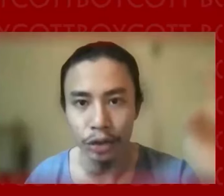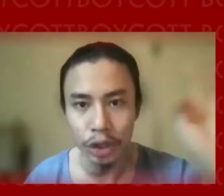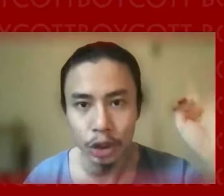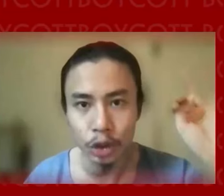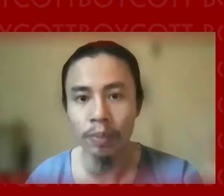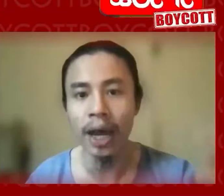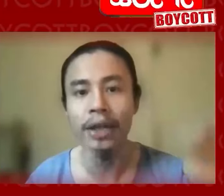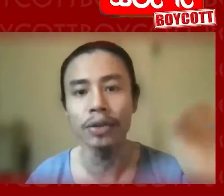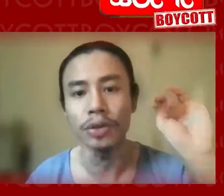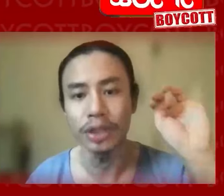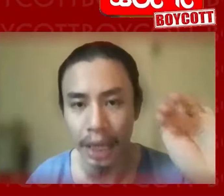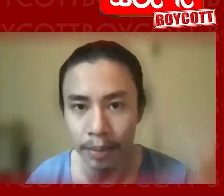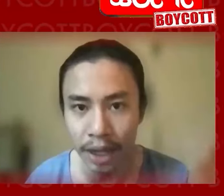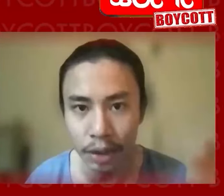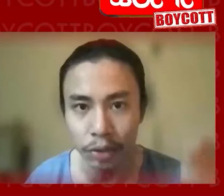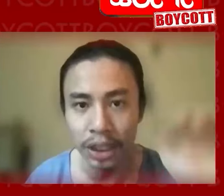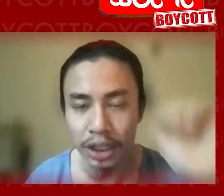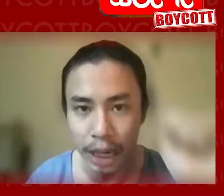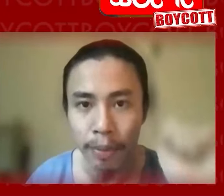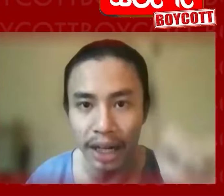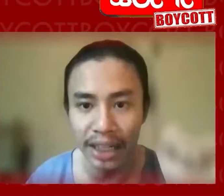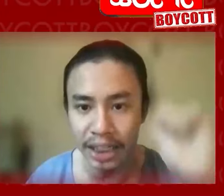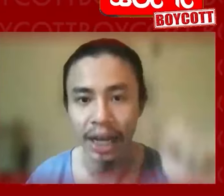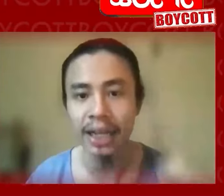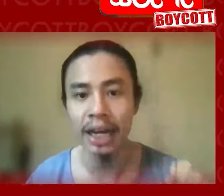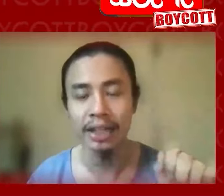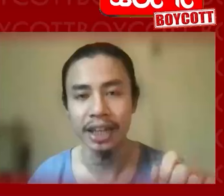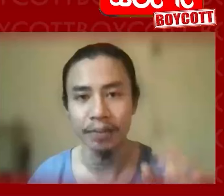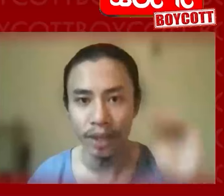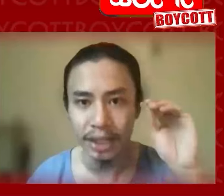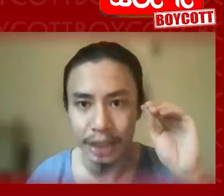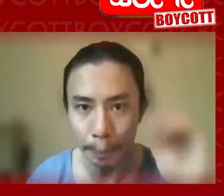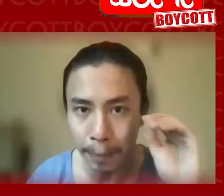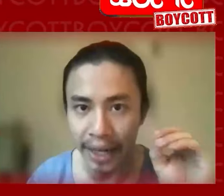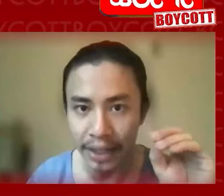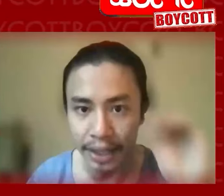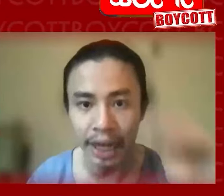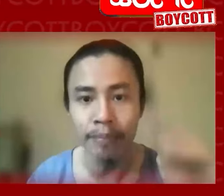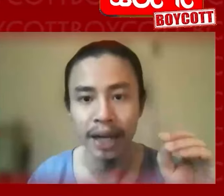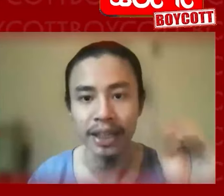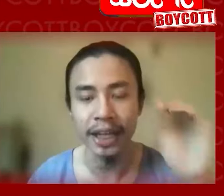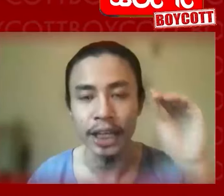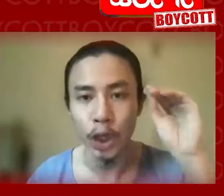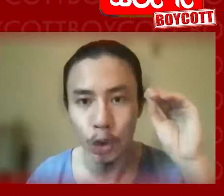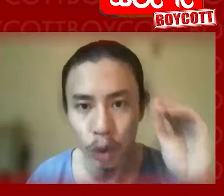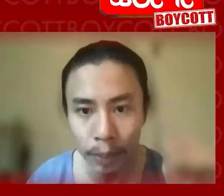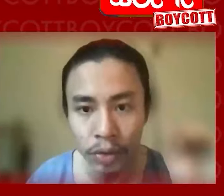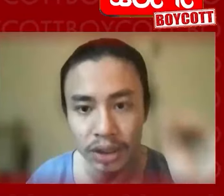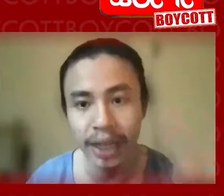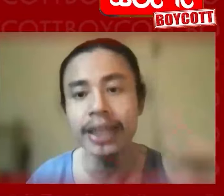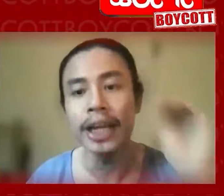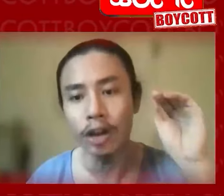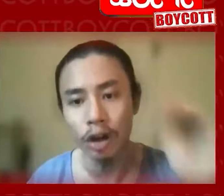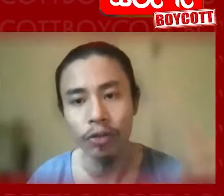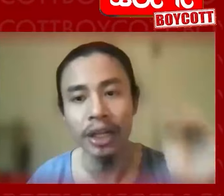န်းသူတွေမြိုင်သူစံမြန်သူရှမ်းမာလီရင်လိုင်းငားလိုက်နဲ့တပ်ပိုင်းနဲ့နမ်းမြိုင်နဲ့ဖေ